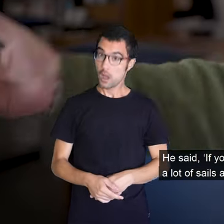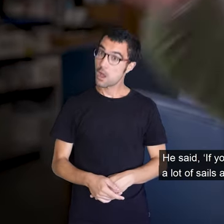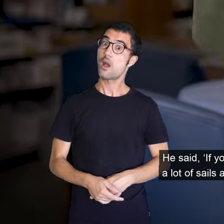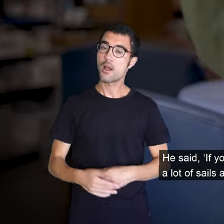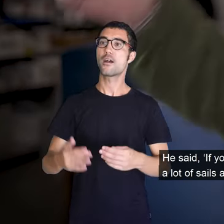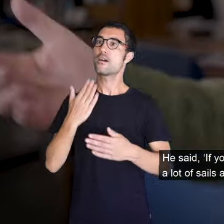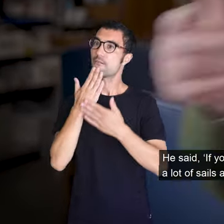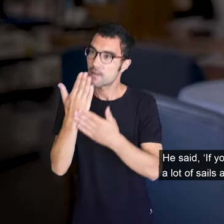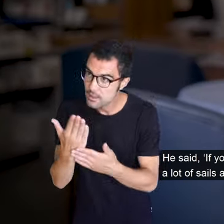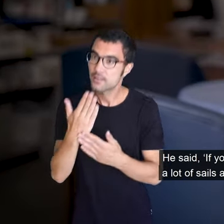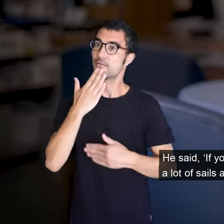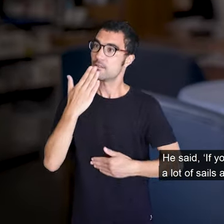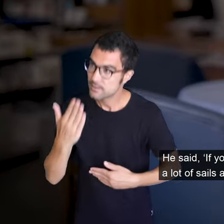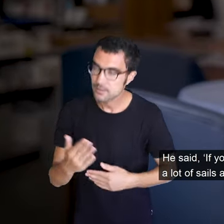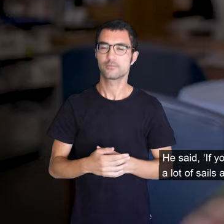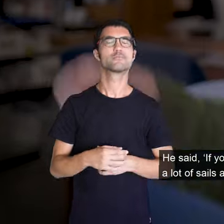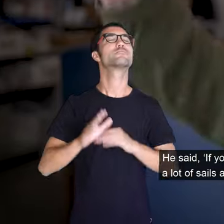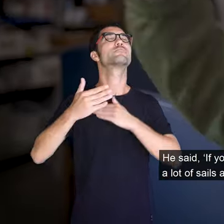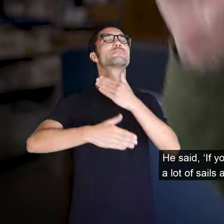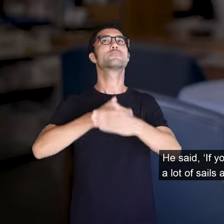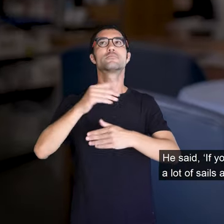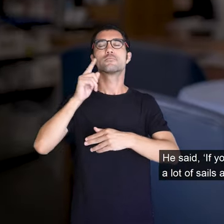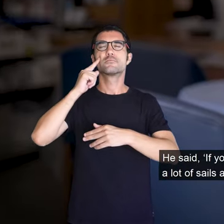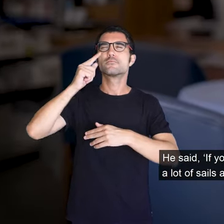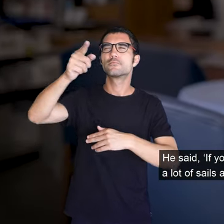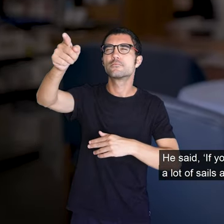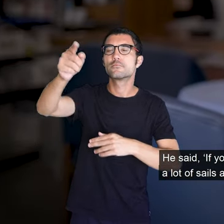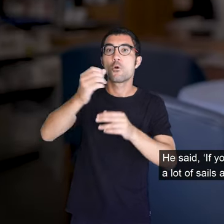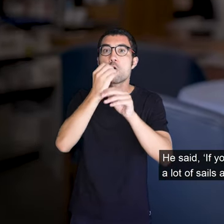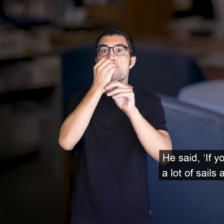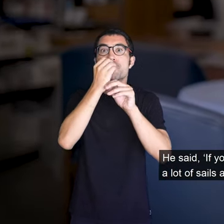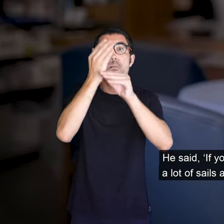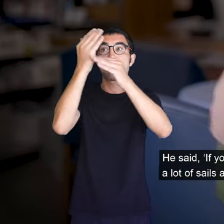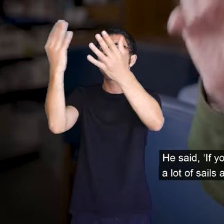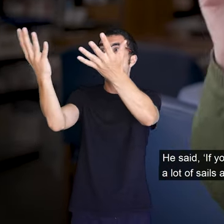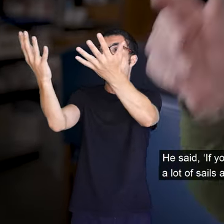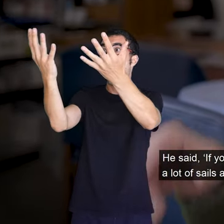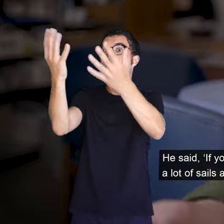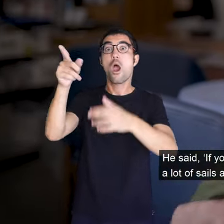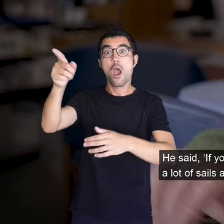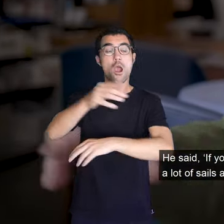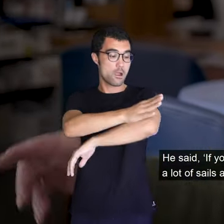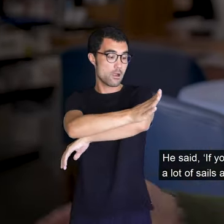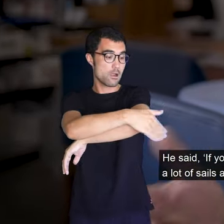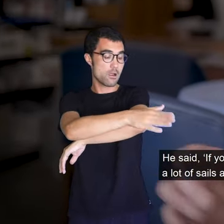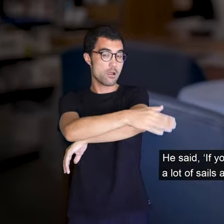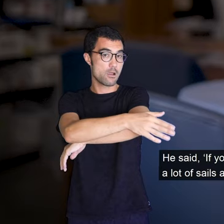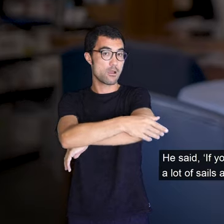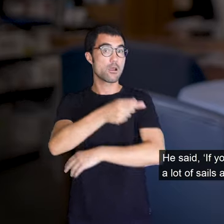veure moltes boles que sortien, perquè allà n'hi havia bastant de llagostès. Encara pescaven en